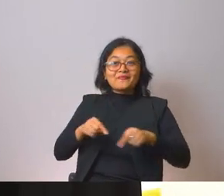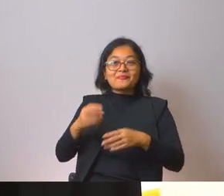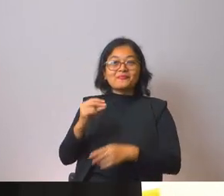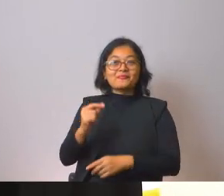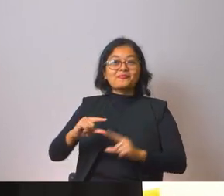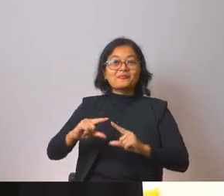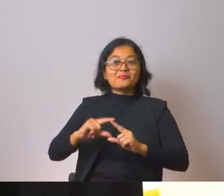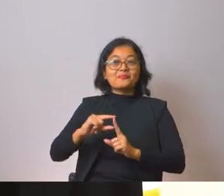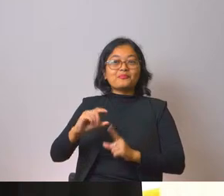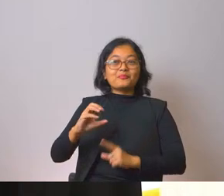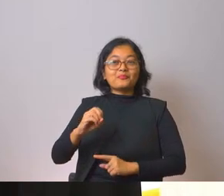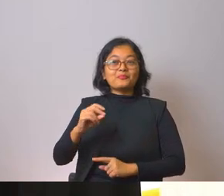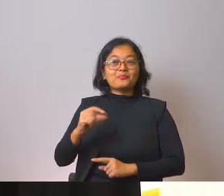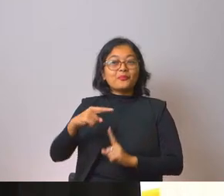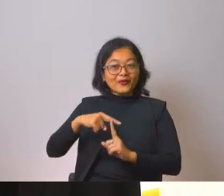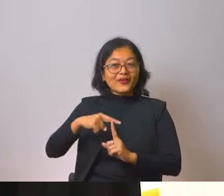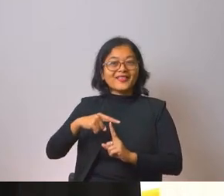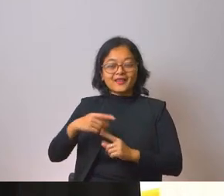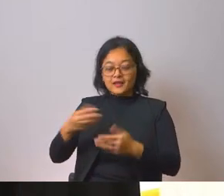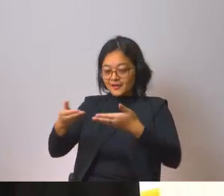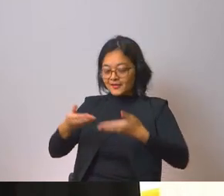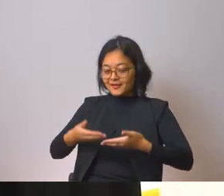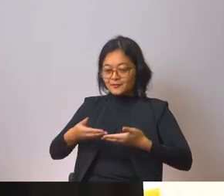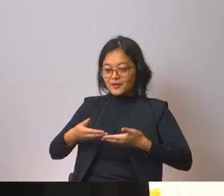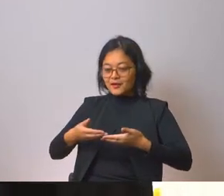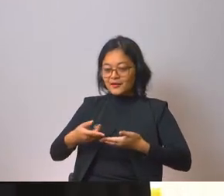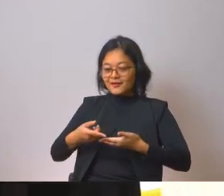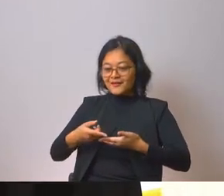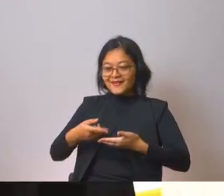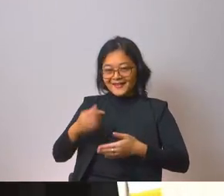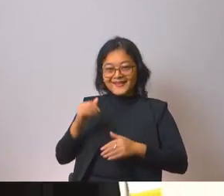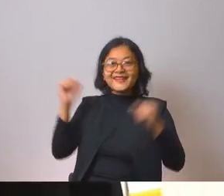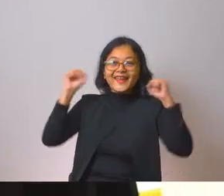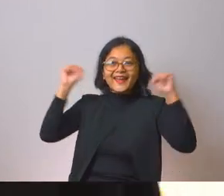yuk ini hadiahnya, datangnya donat.